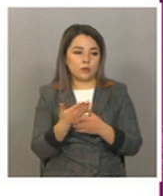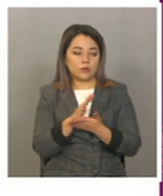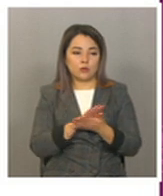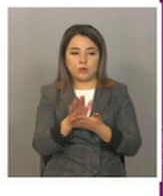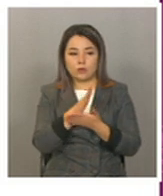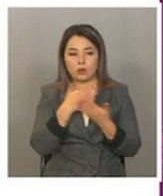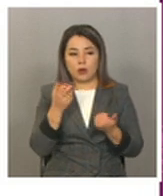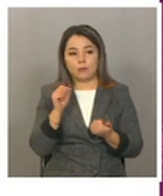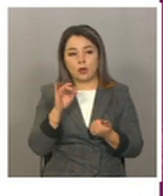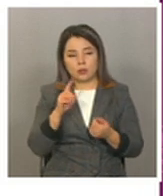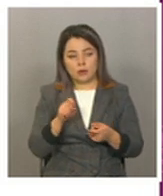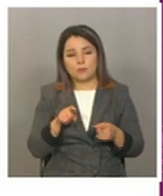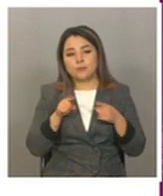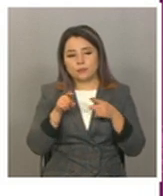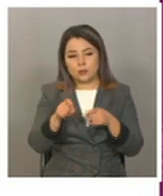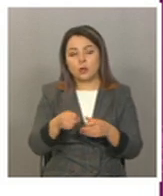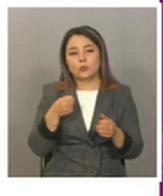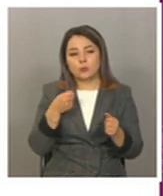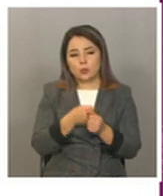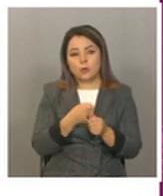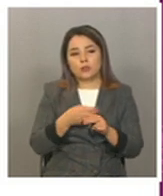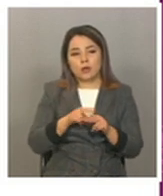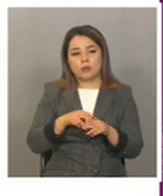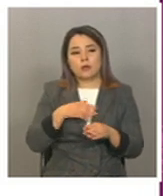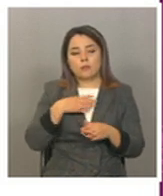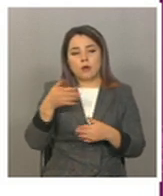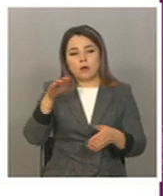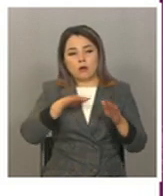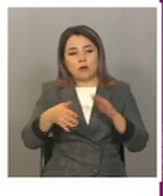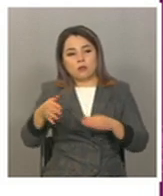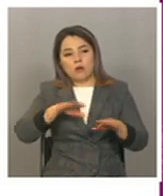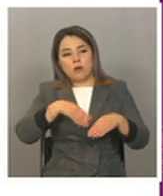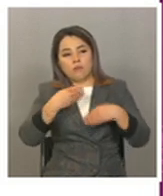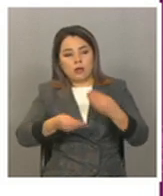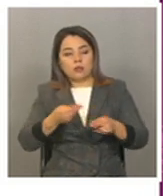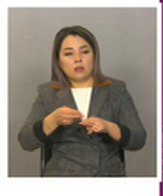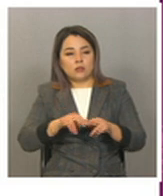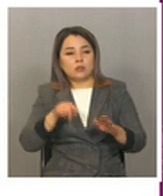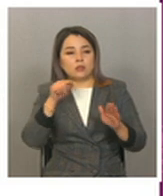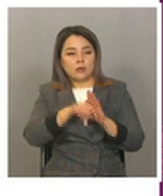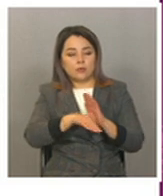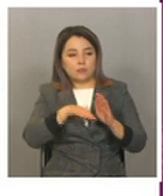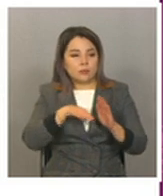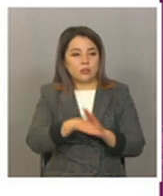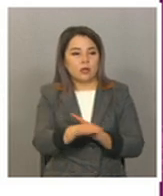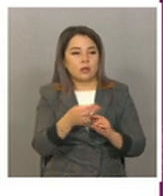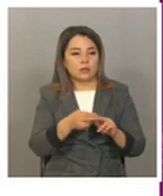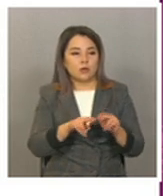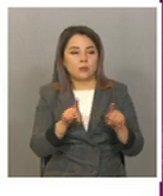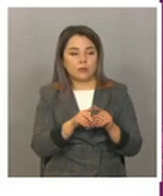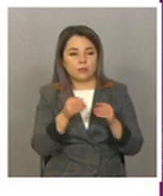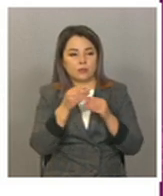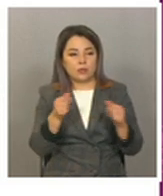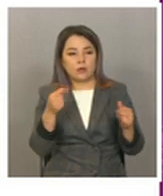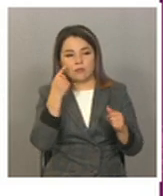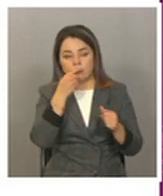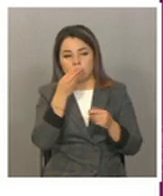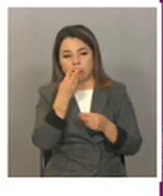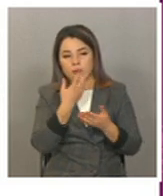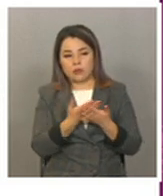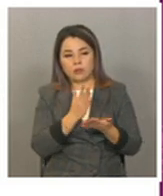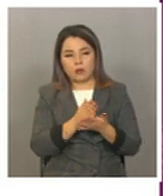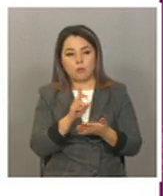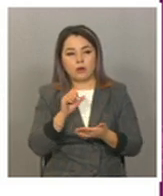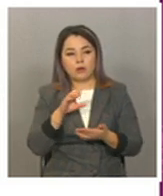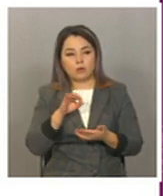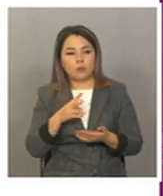Акбара продолжала удаляться в сторону каменных завалов, а уж там ей ничего не стоило запутать следы и скрыться из виду. Бастон пришел